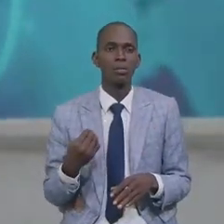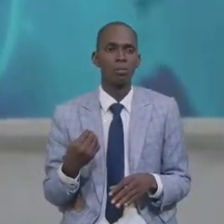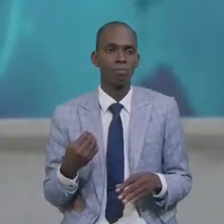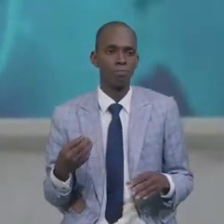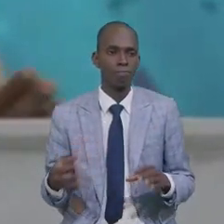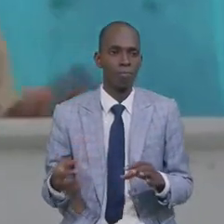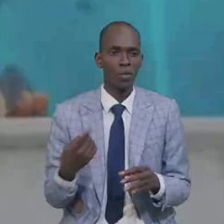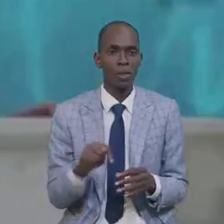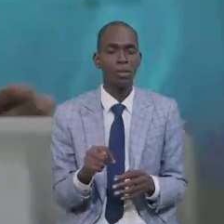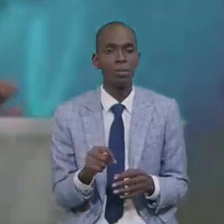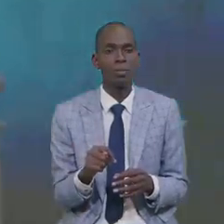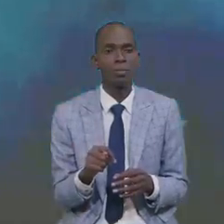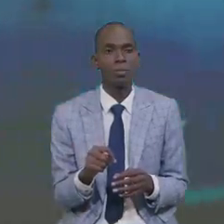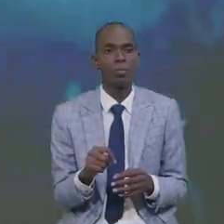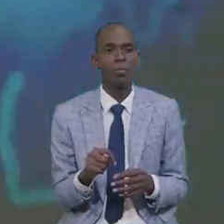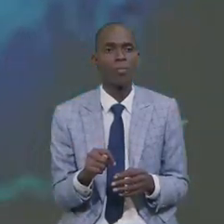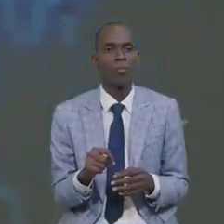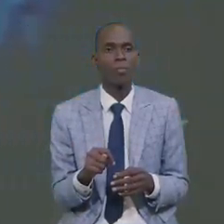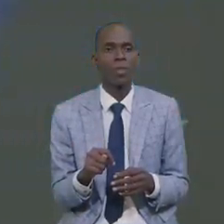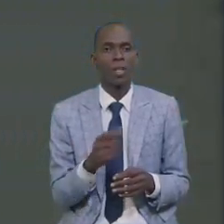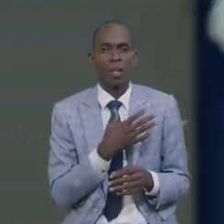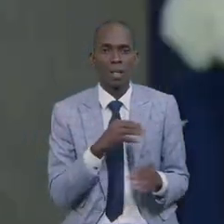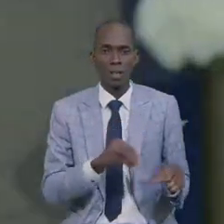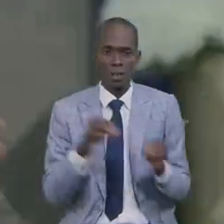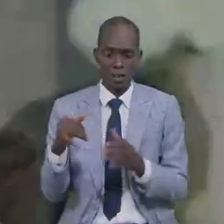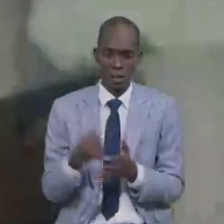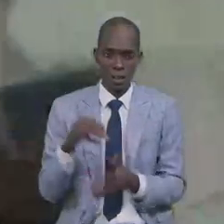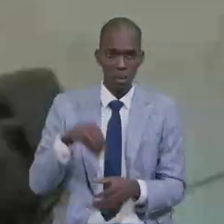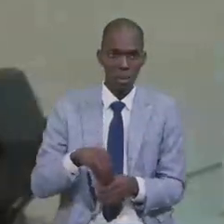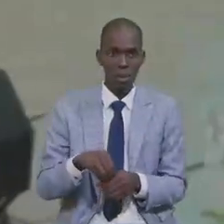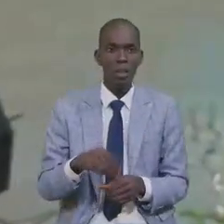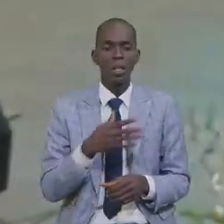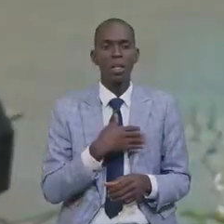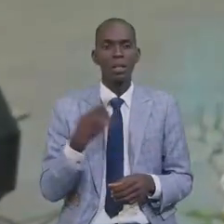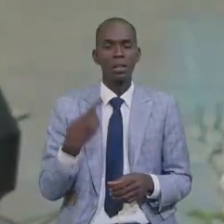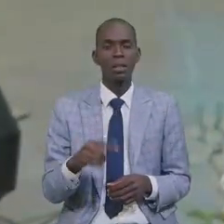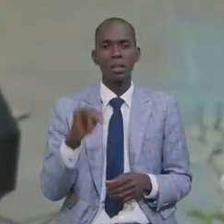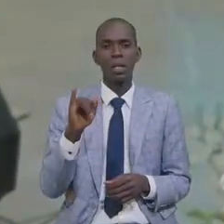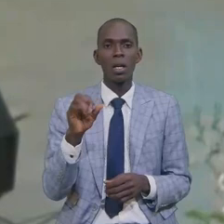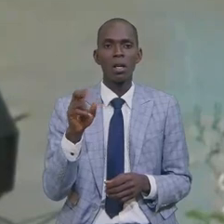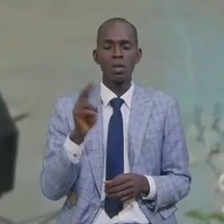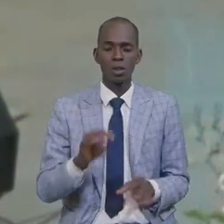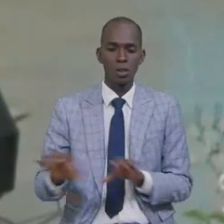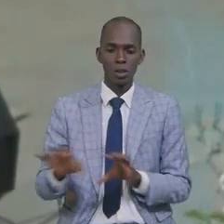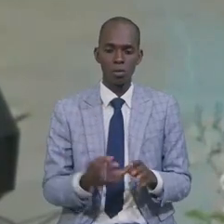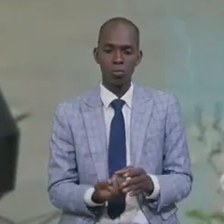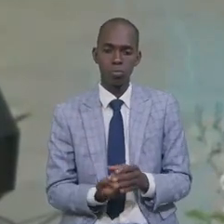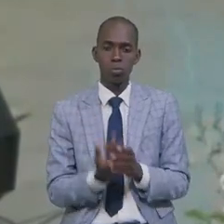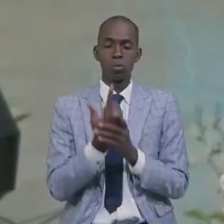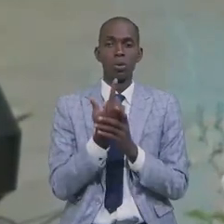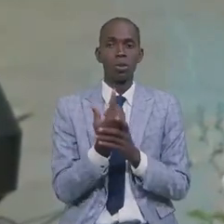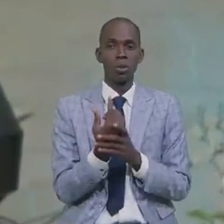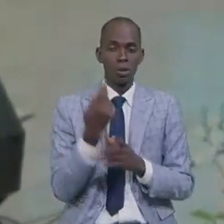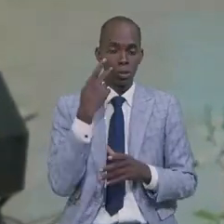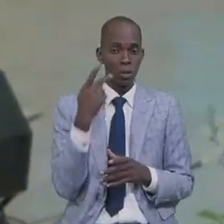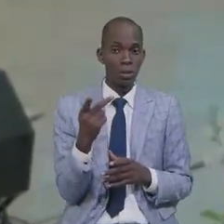place et fit surnager le fer. Vous connaissez Élisée?